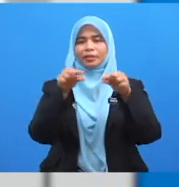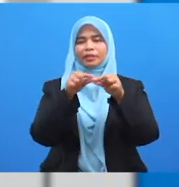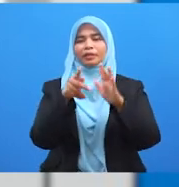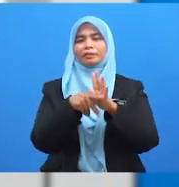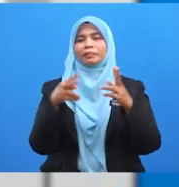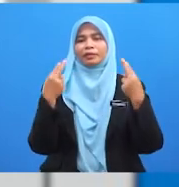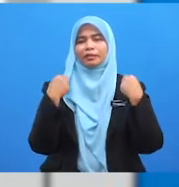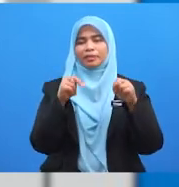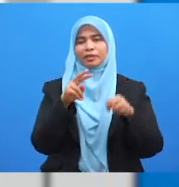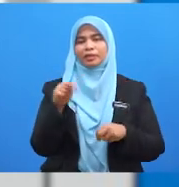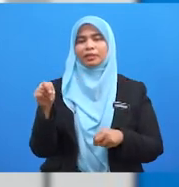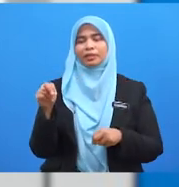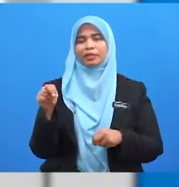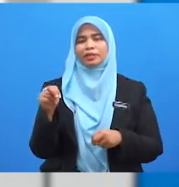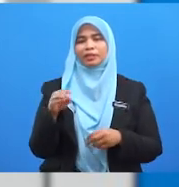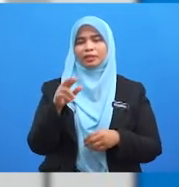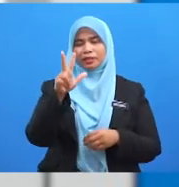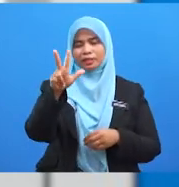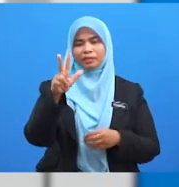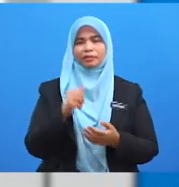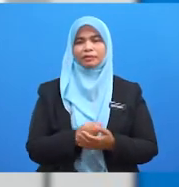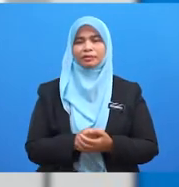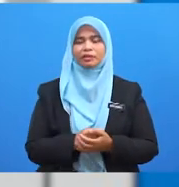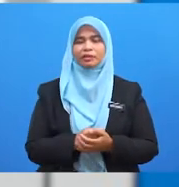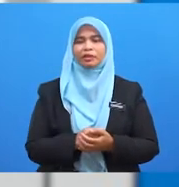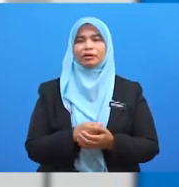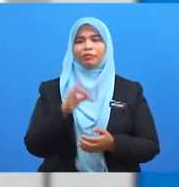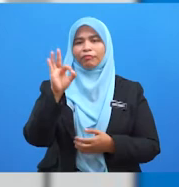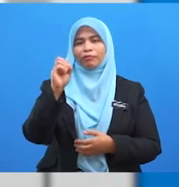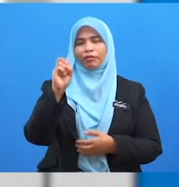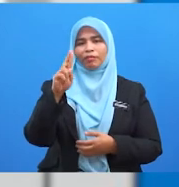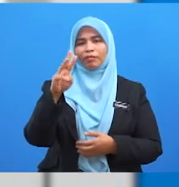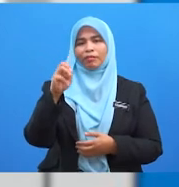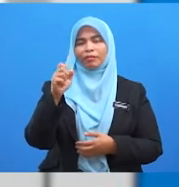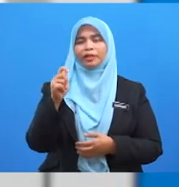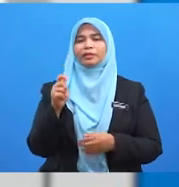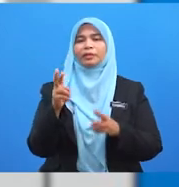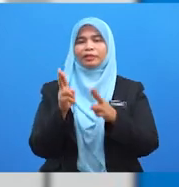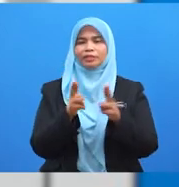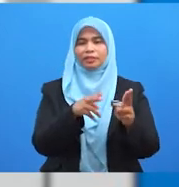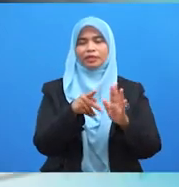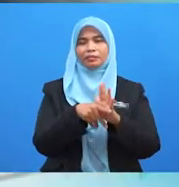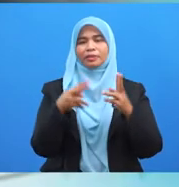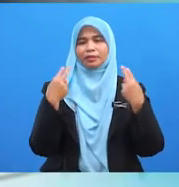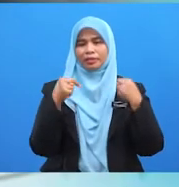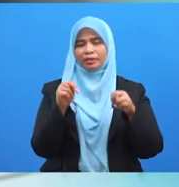kepentingan perniagaan. Dan yang ketiga, format rancangan